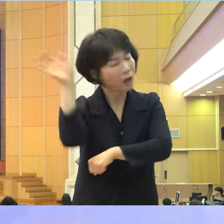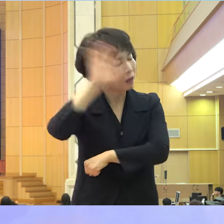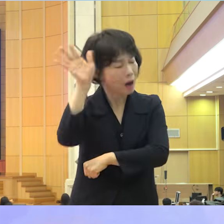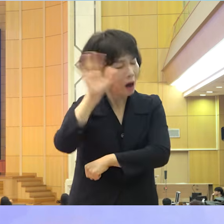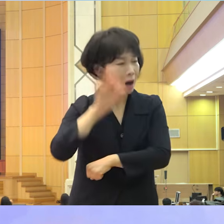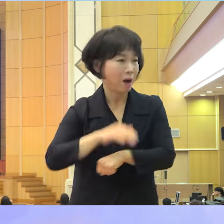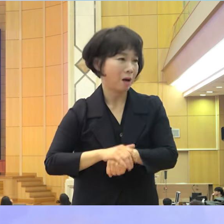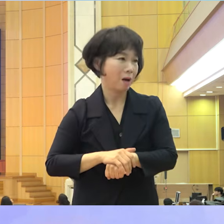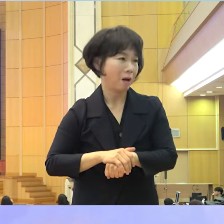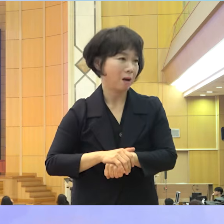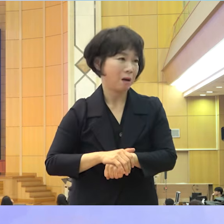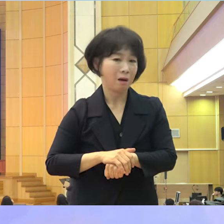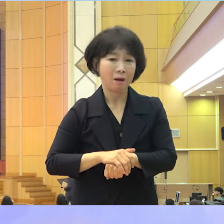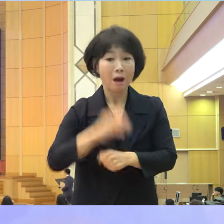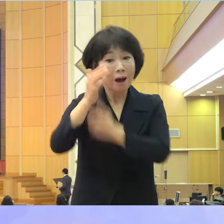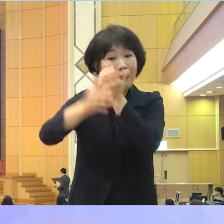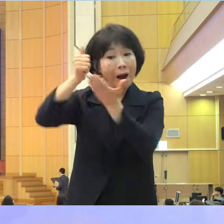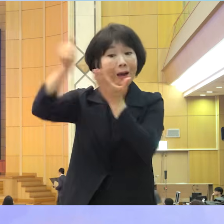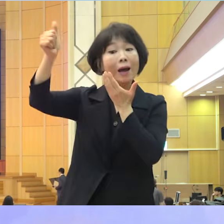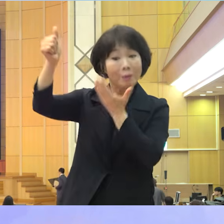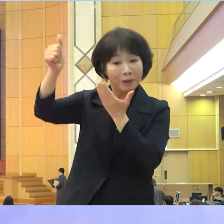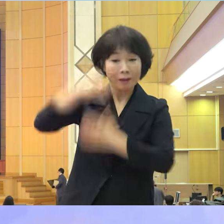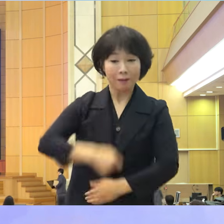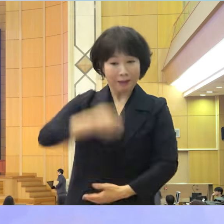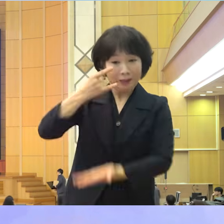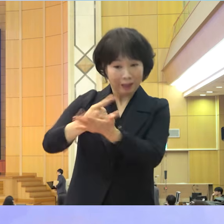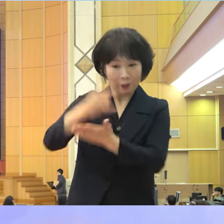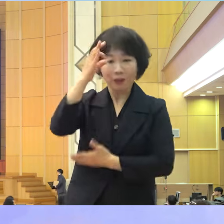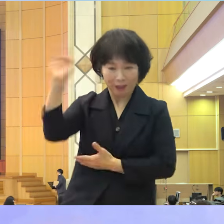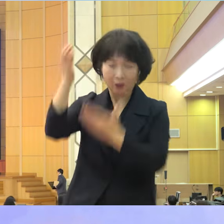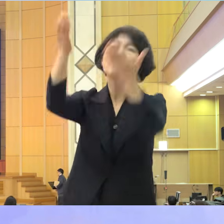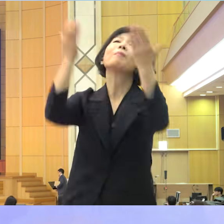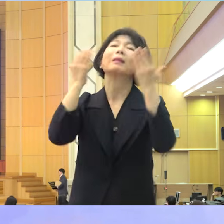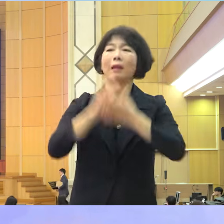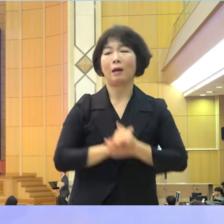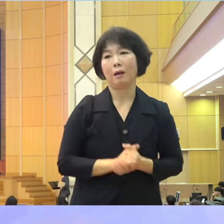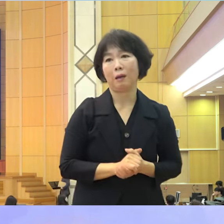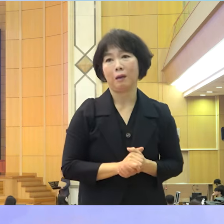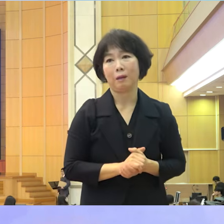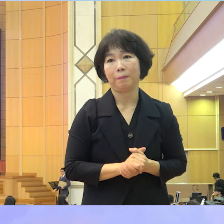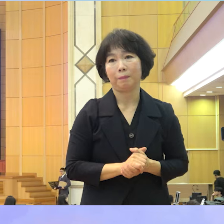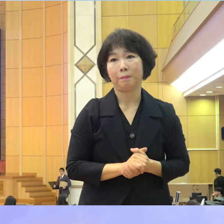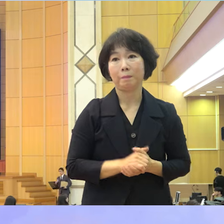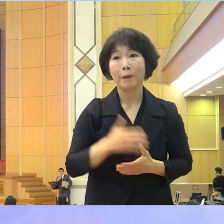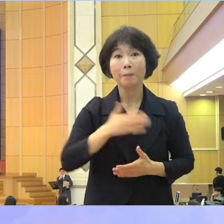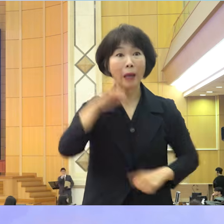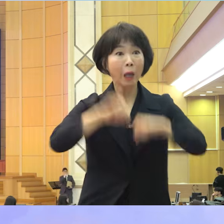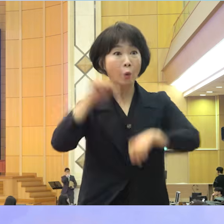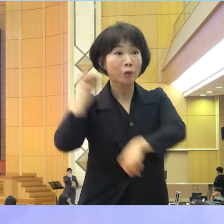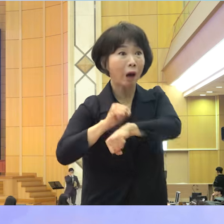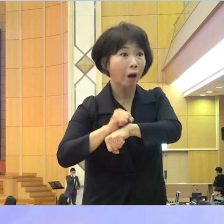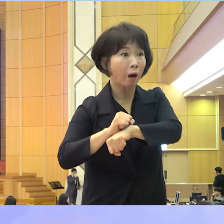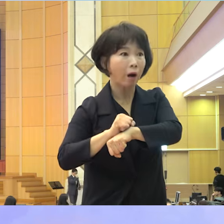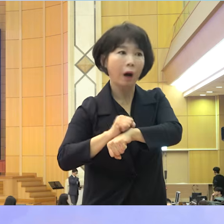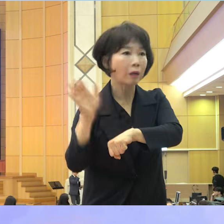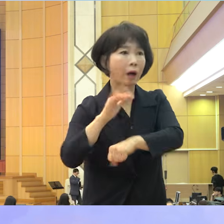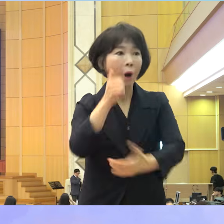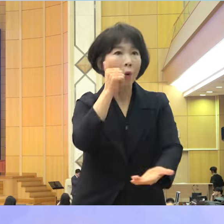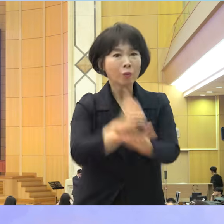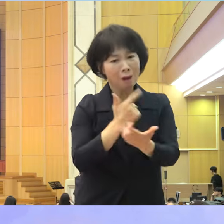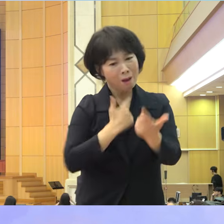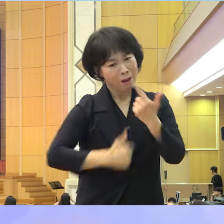것이 없이 하나님께 의로 여기심을 받는, 나는 내가 잘한 것도 없는데 죄진 것밖에